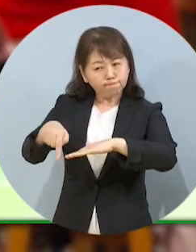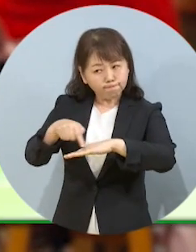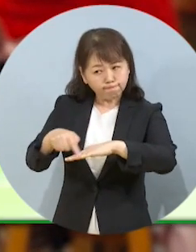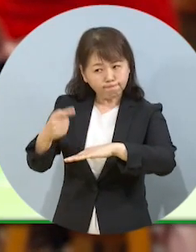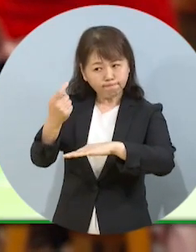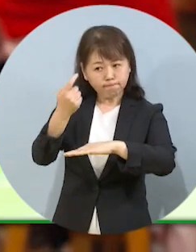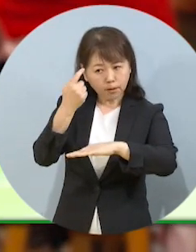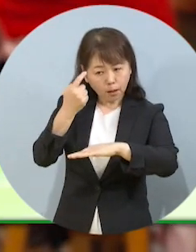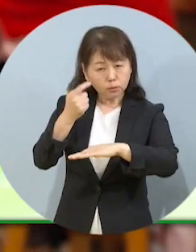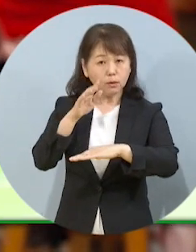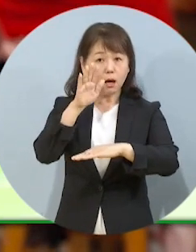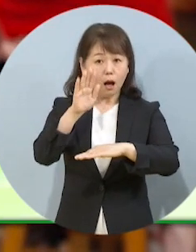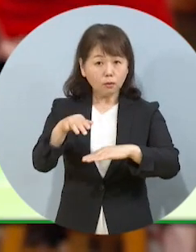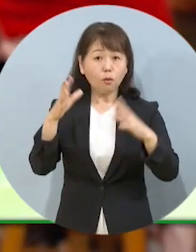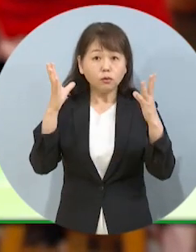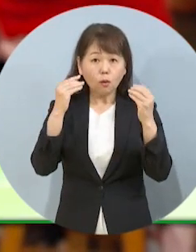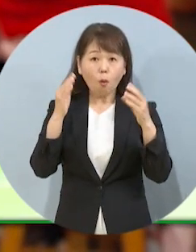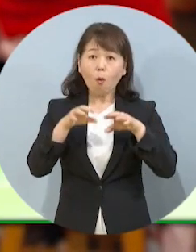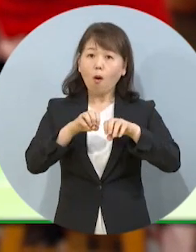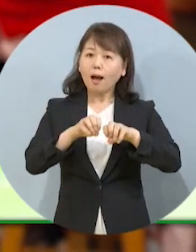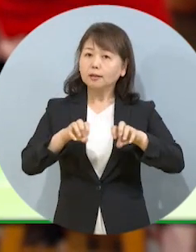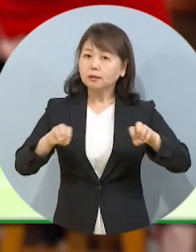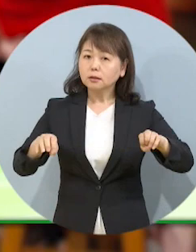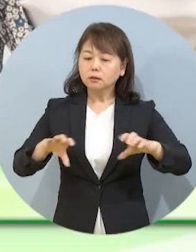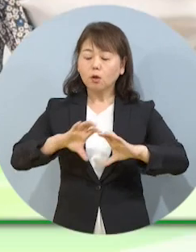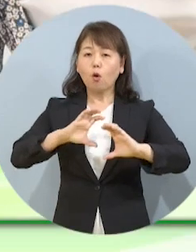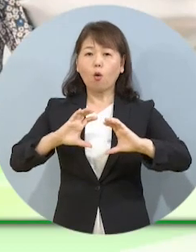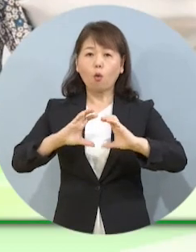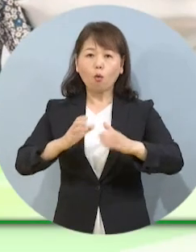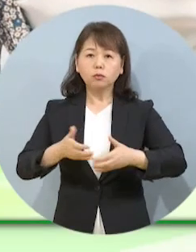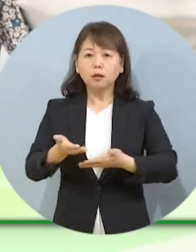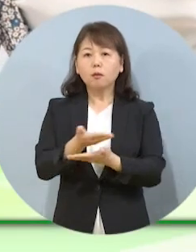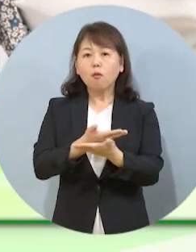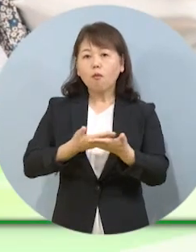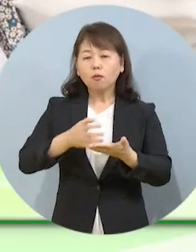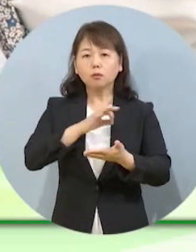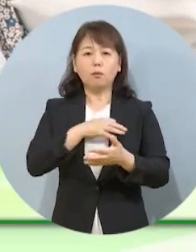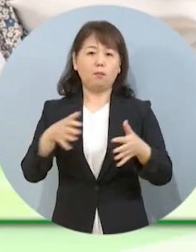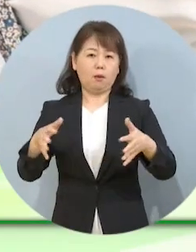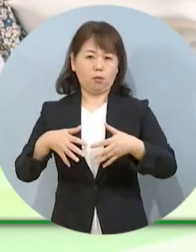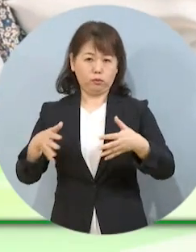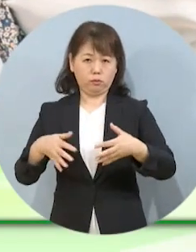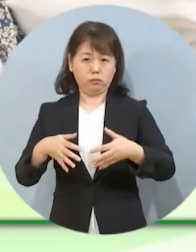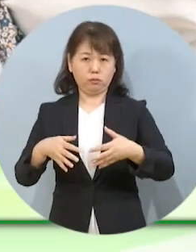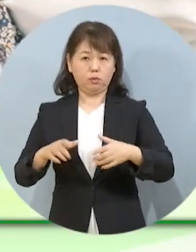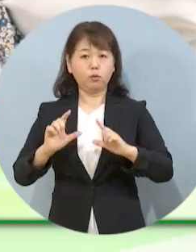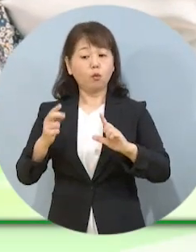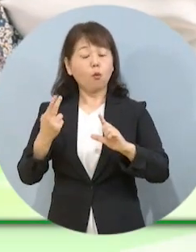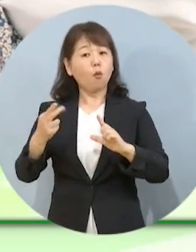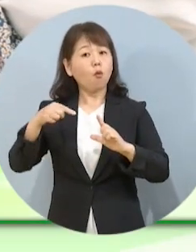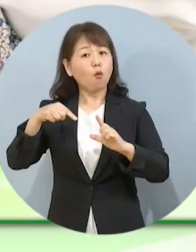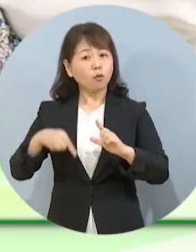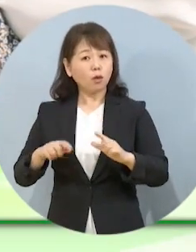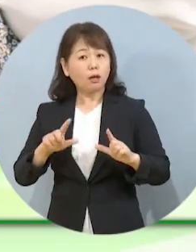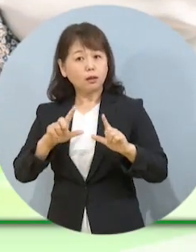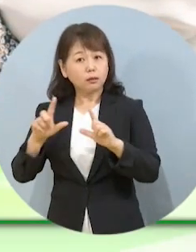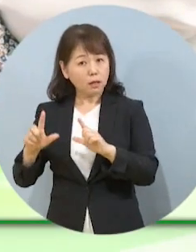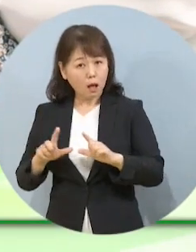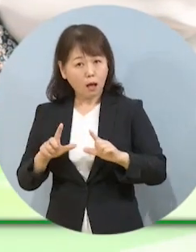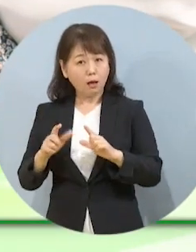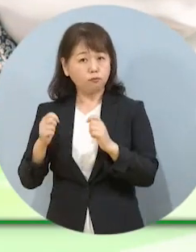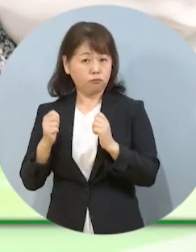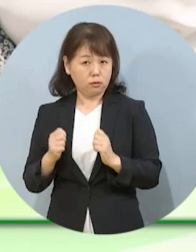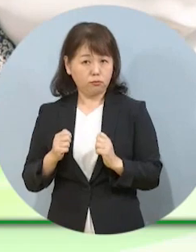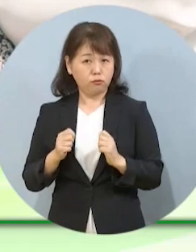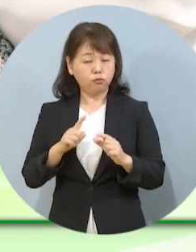じ情報を発信する国際交流メンバーで、対象は都内在住在学の中高生